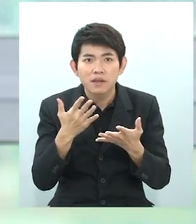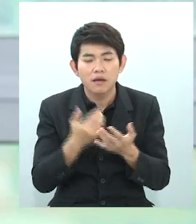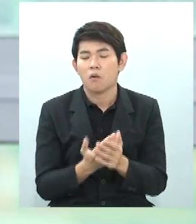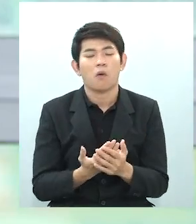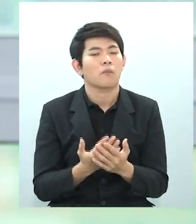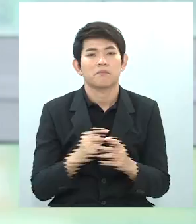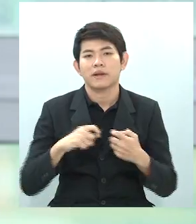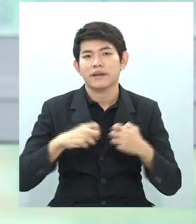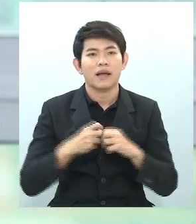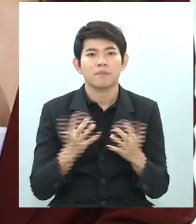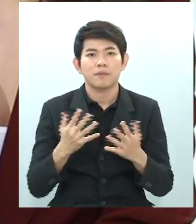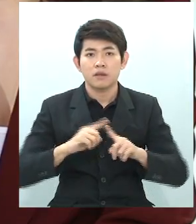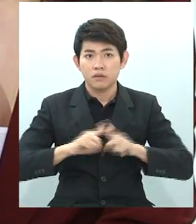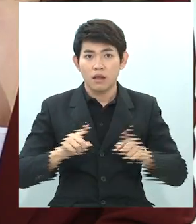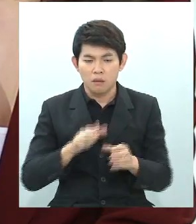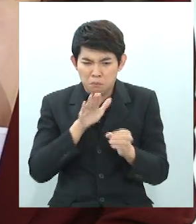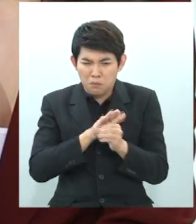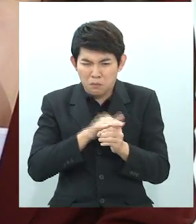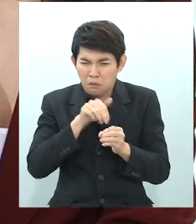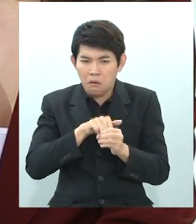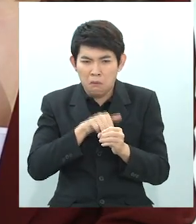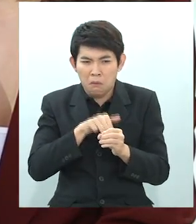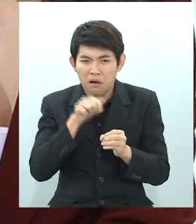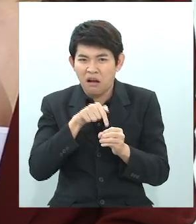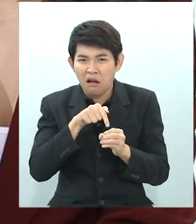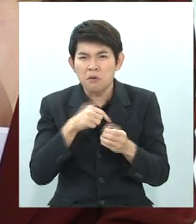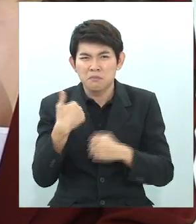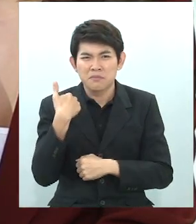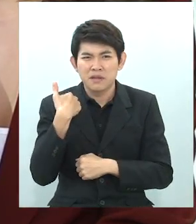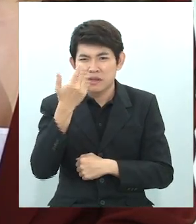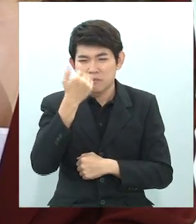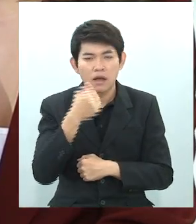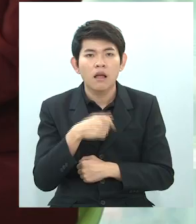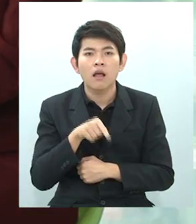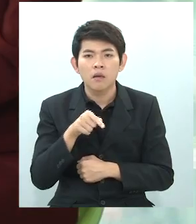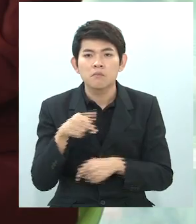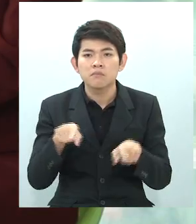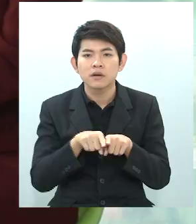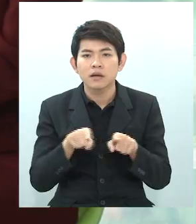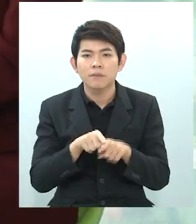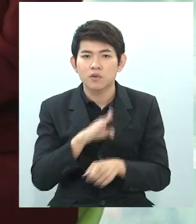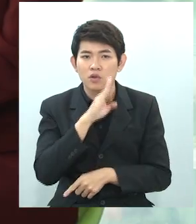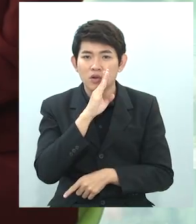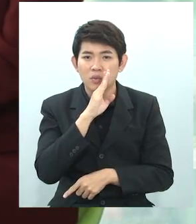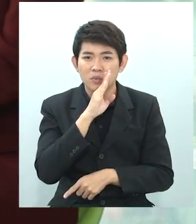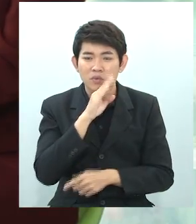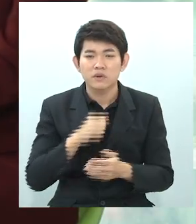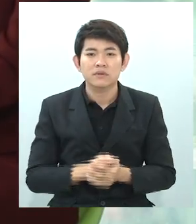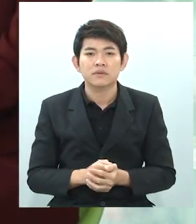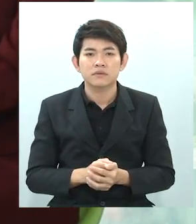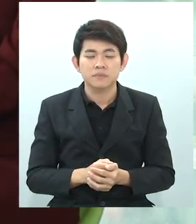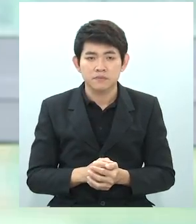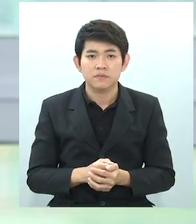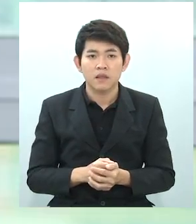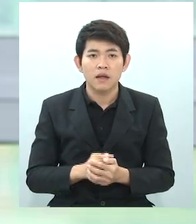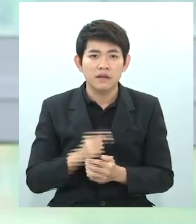รเมื่อมันมีการอุดตันนะคะเชื้อตัวนี้นะคะก็จะอยู่ตามผิวปกติแต่เขาจะชอบลักษณะของการขาดออกซิเจนเขาจะเจริญเติบโต